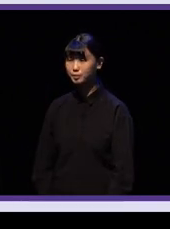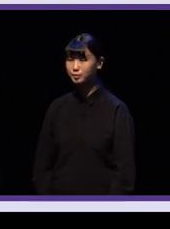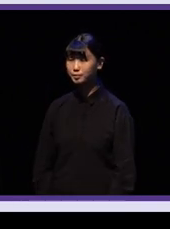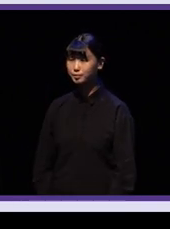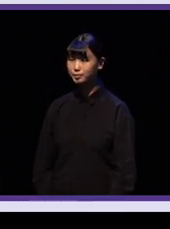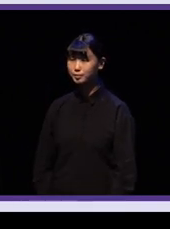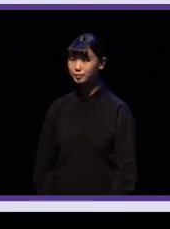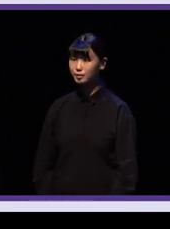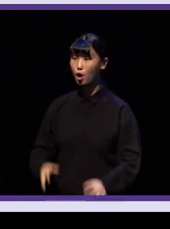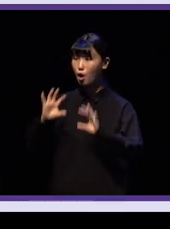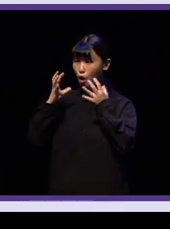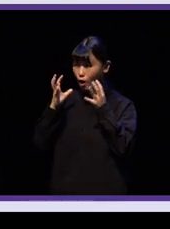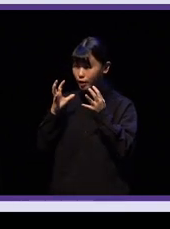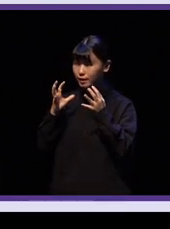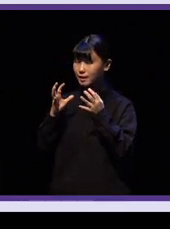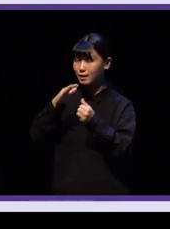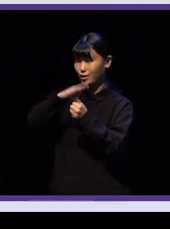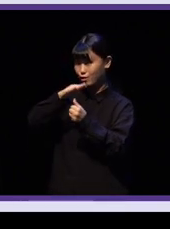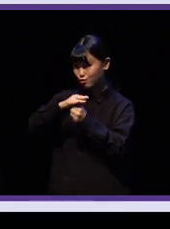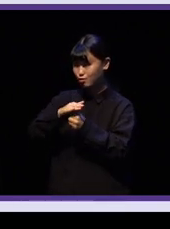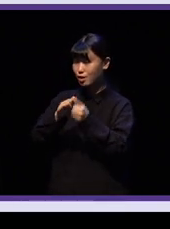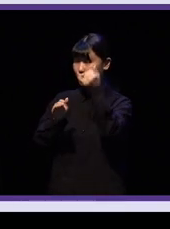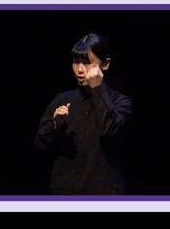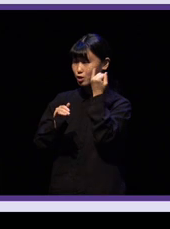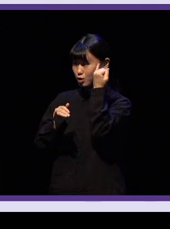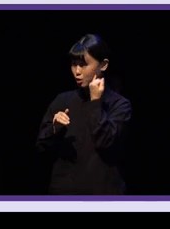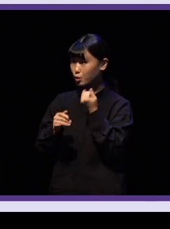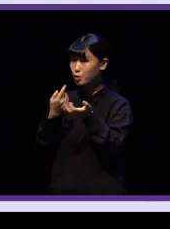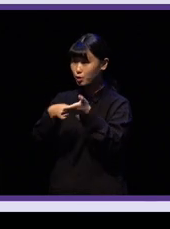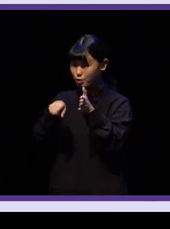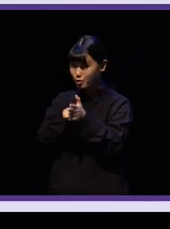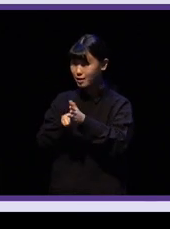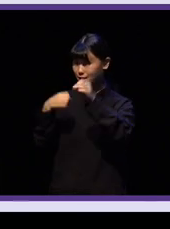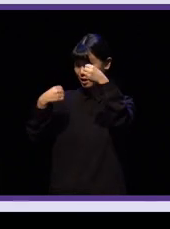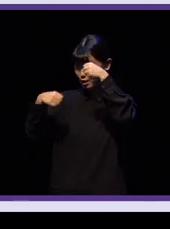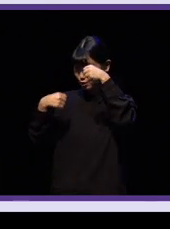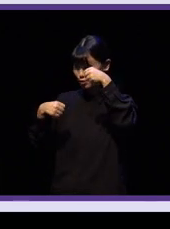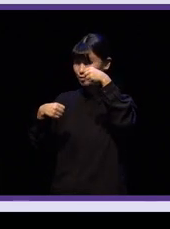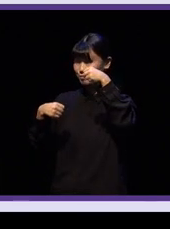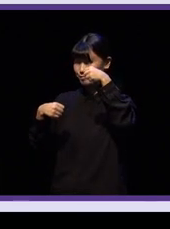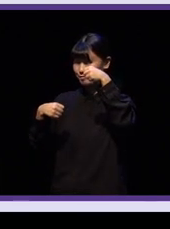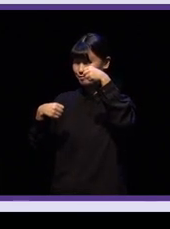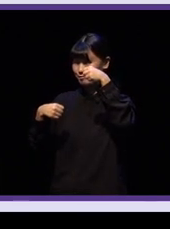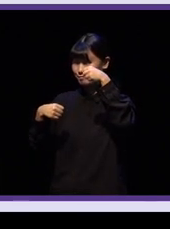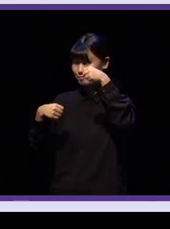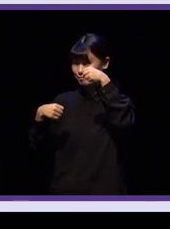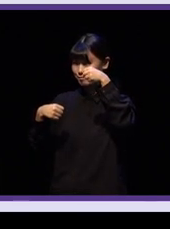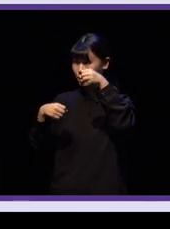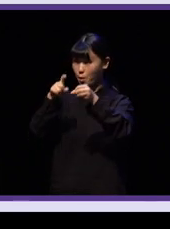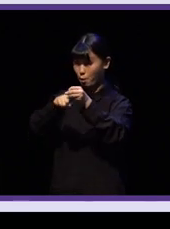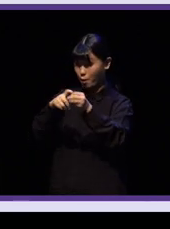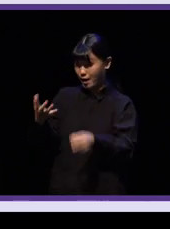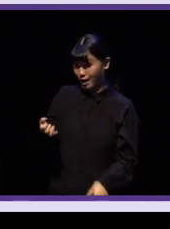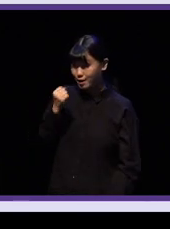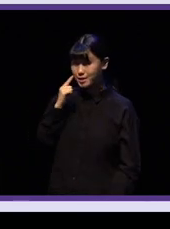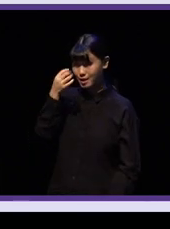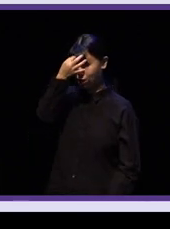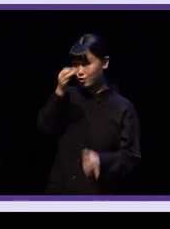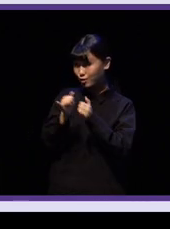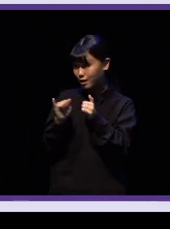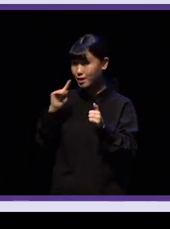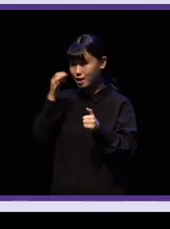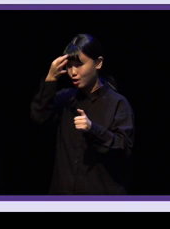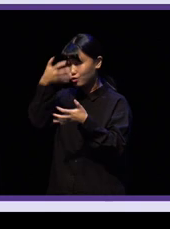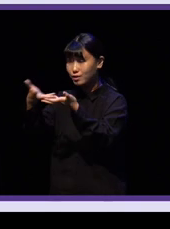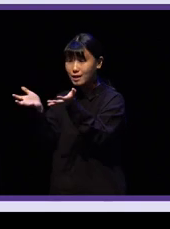어린이 영유아 청소년을 대상으로 하고 있는 동일한 목적들을 갖고 예술활동들을 펼치고 있는 예술가와 예술